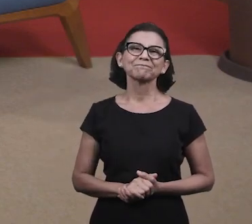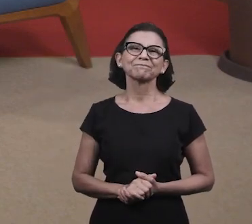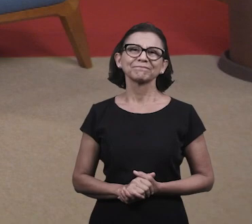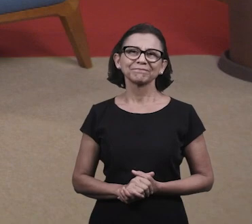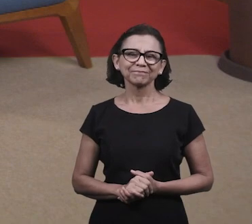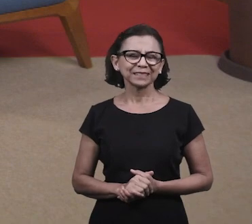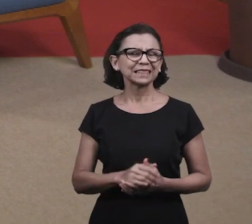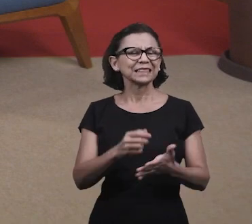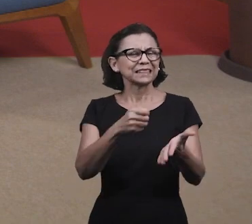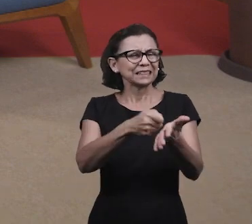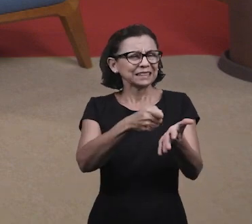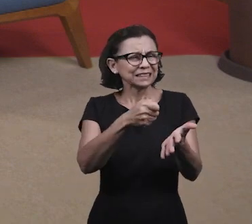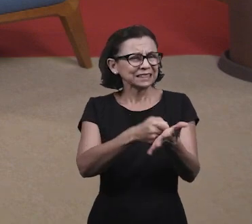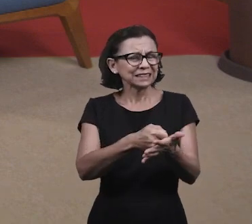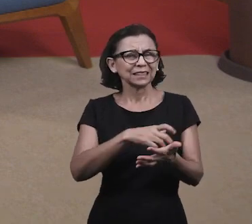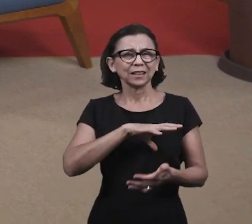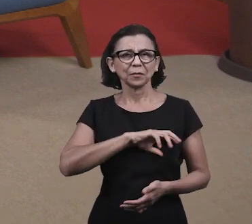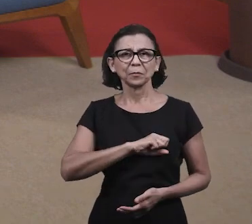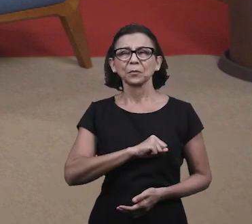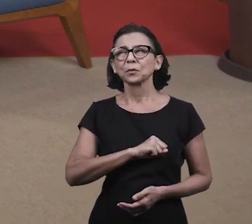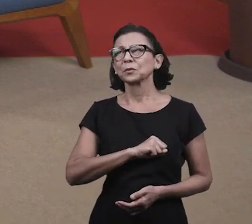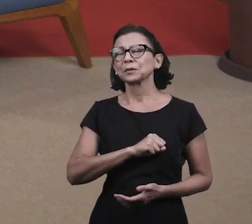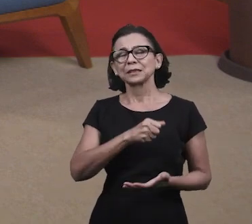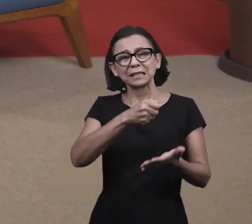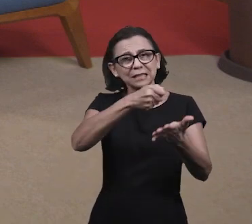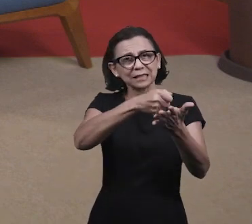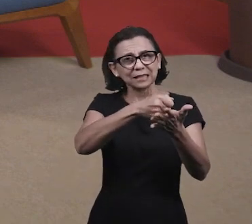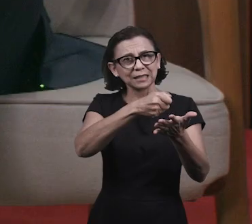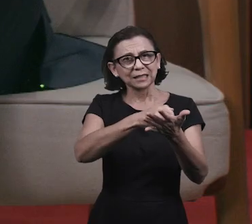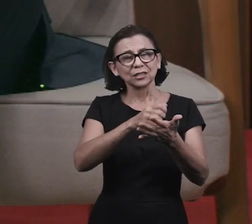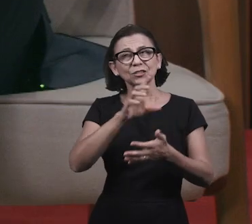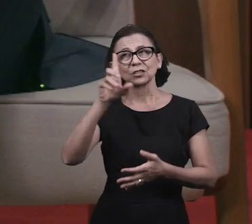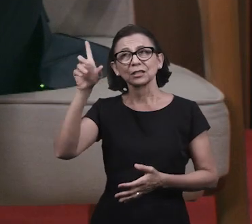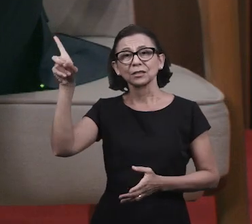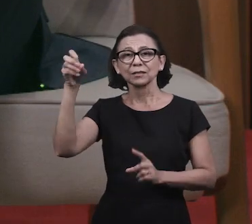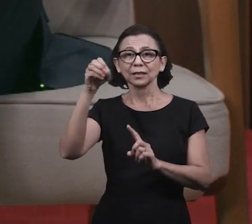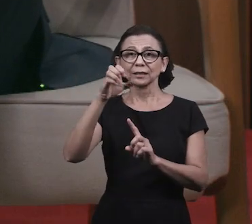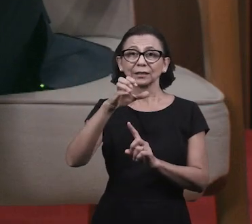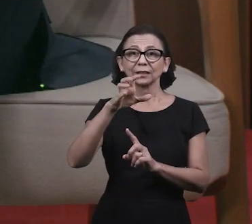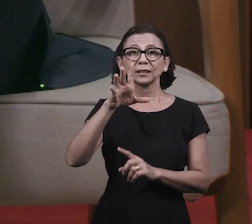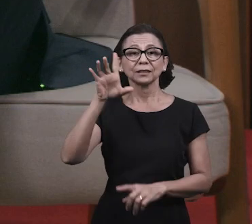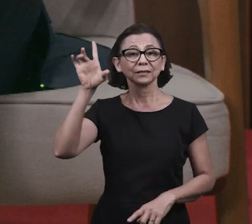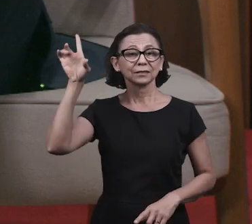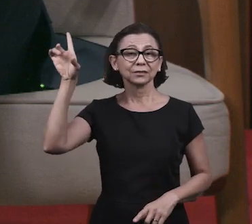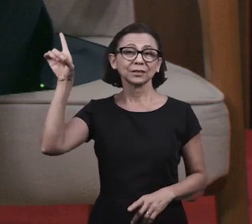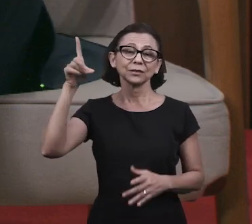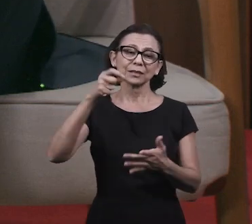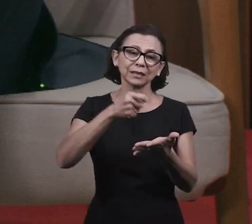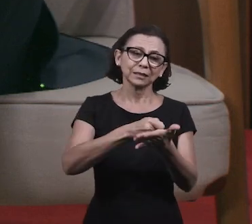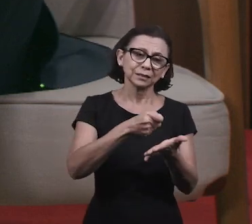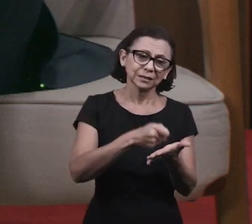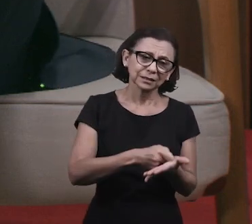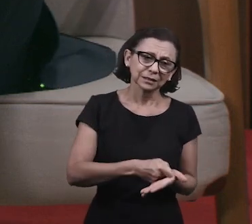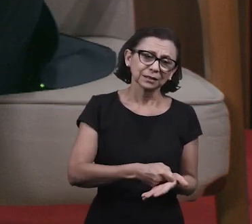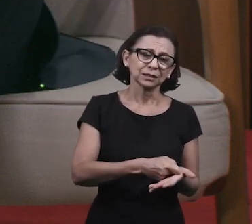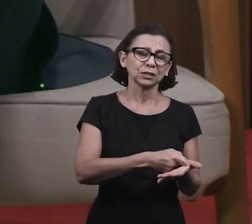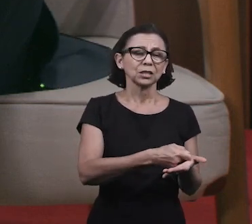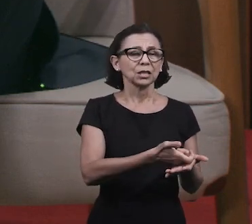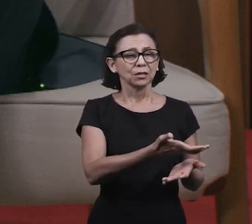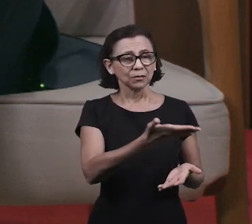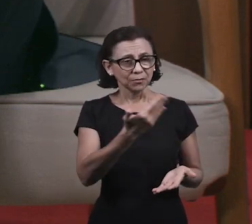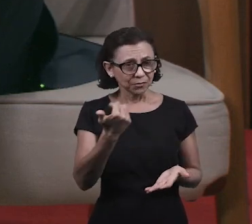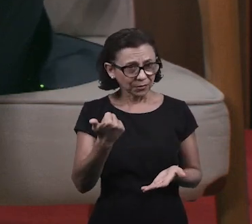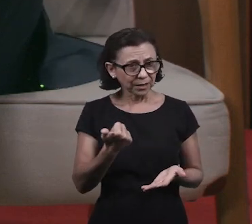l'insistance de Dieu entrer. C'est un insistant amour de Dieu, l'assistante grâce de